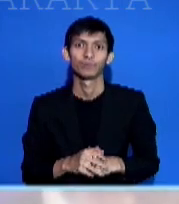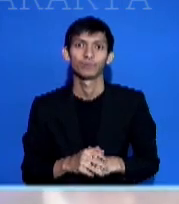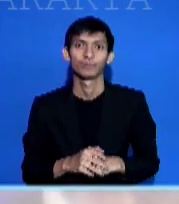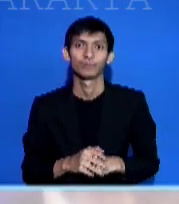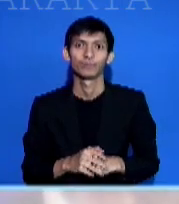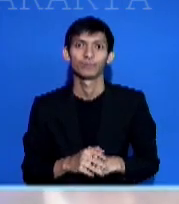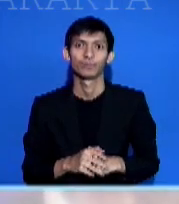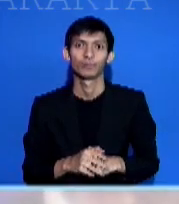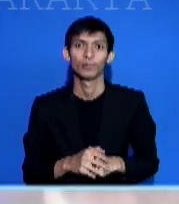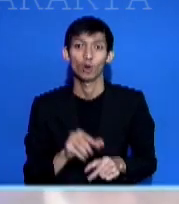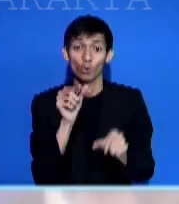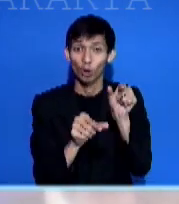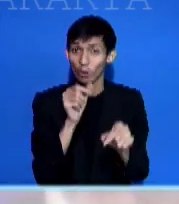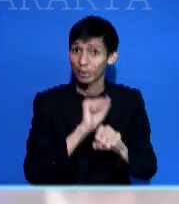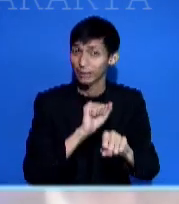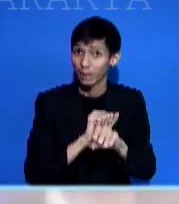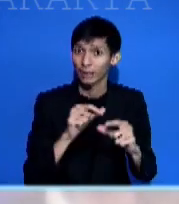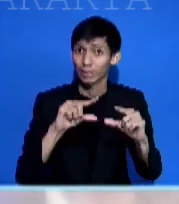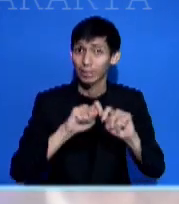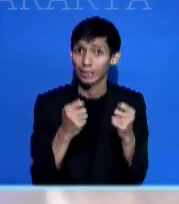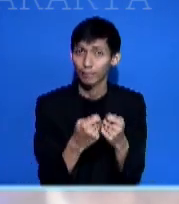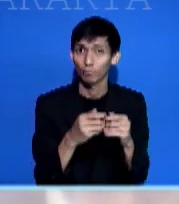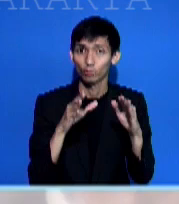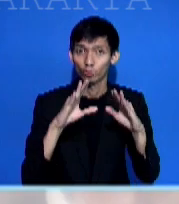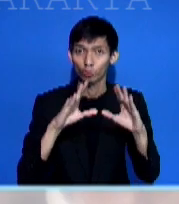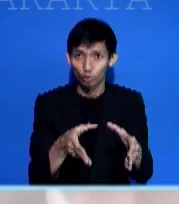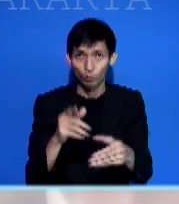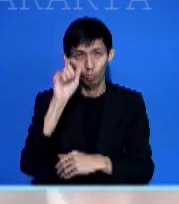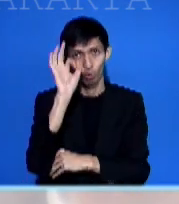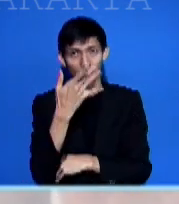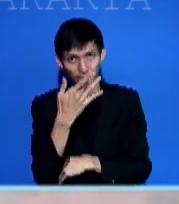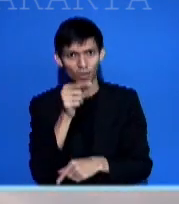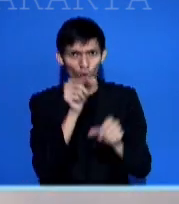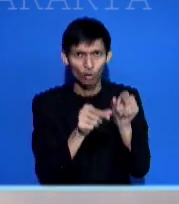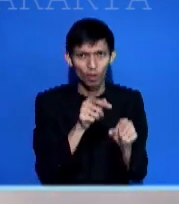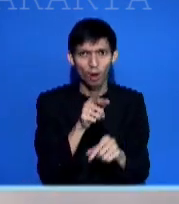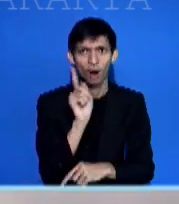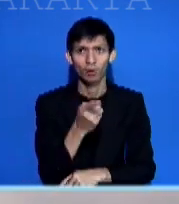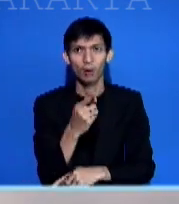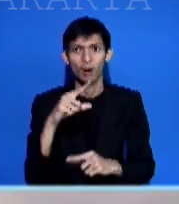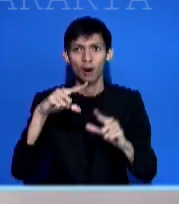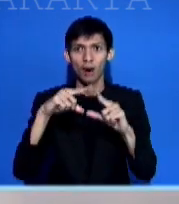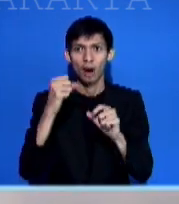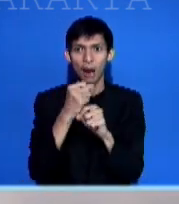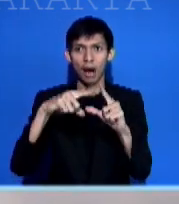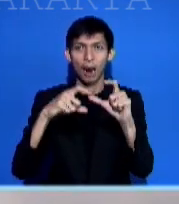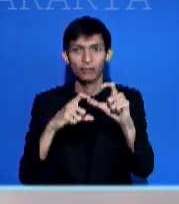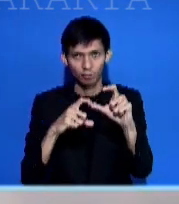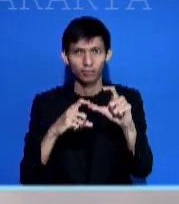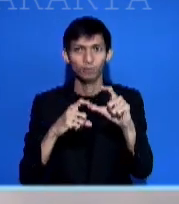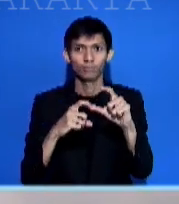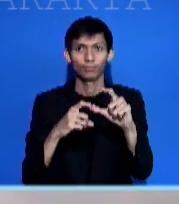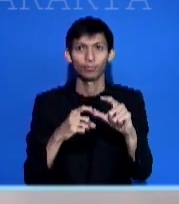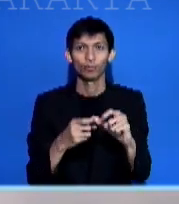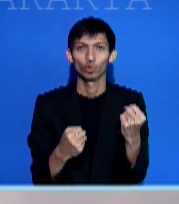Petugas tim Subdit 4 Tipiter di Treskrim Suspol tadi membongkar sindikat penyalahgunaan gas bersubsidi 3 kg dan mengamankan